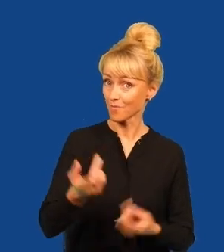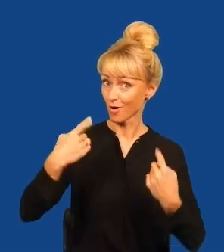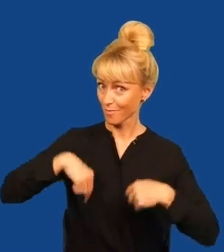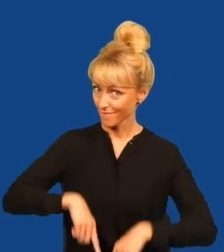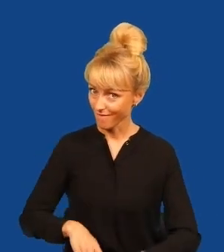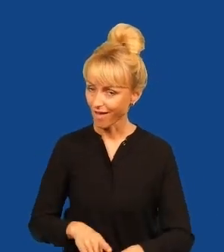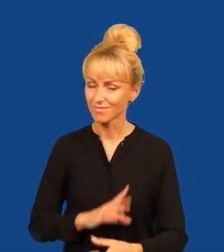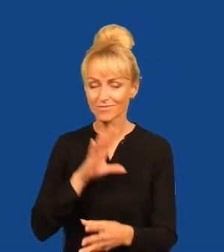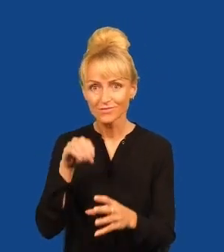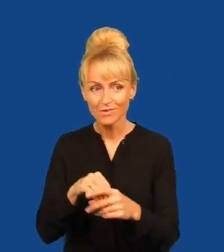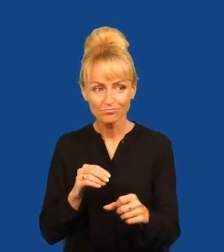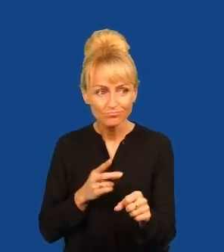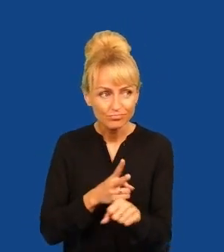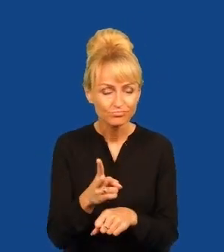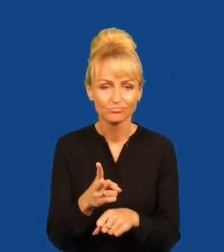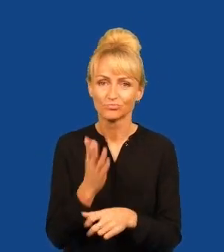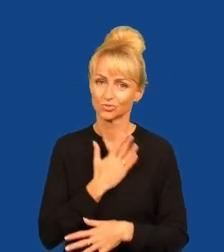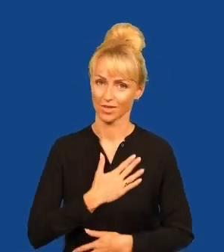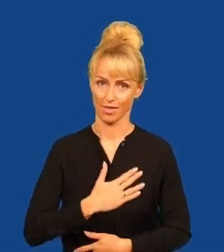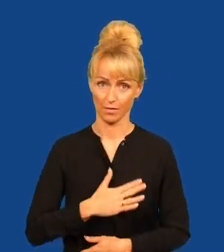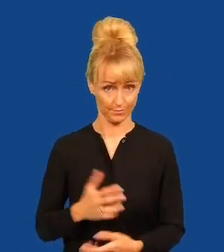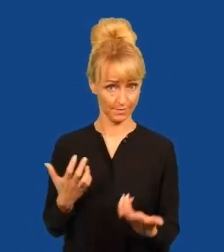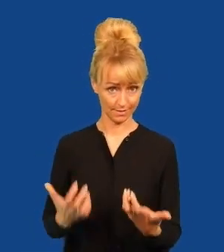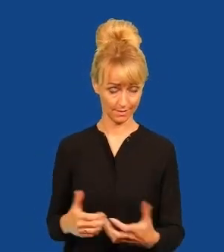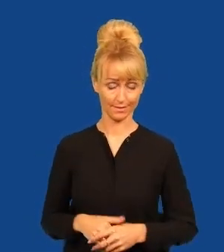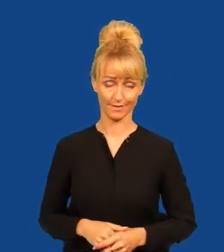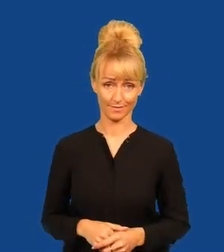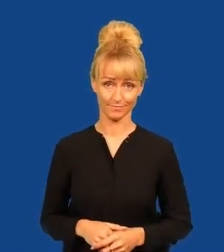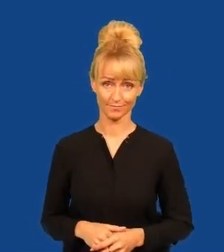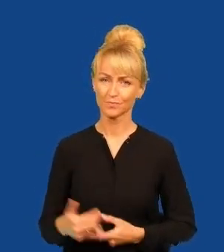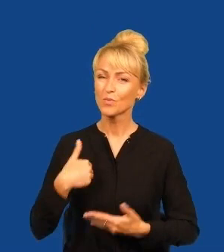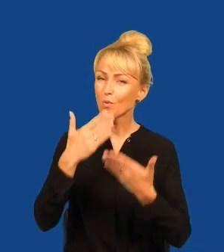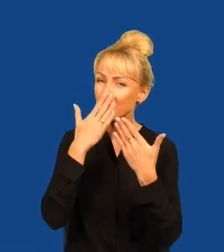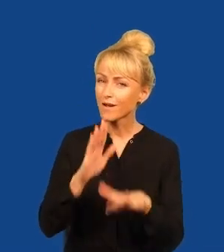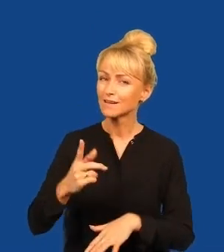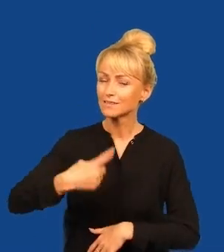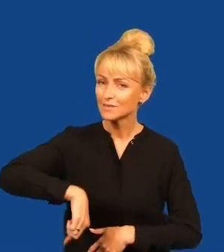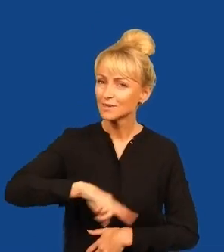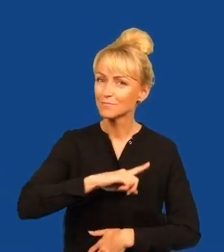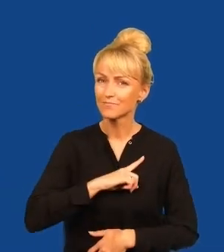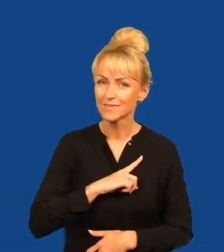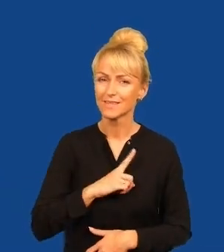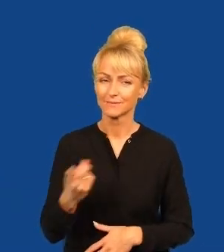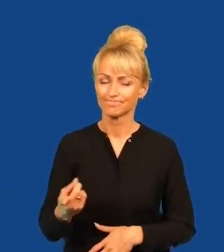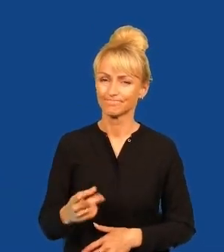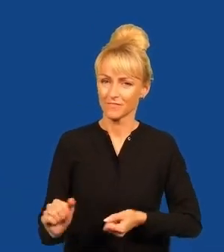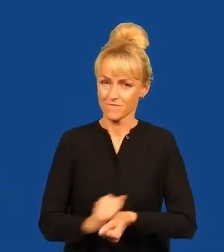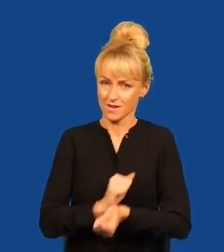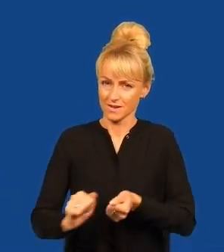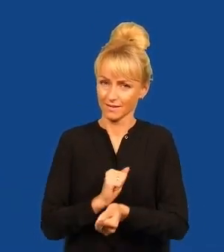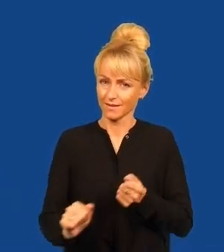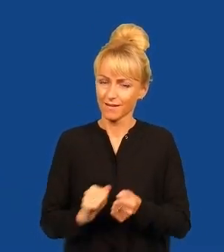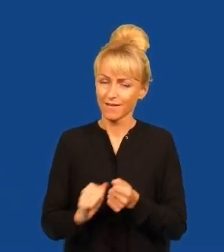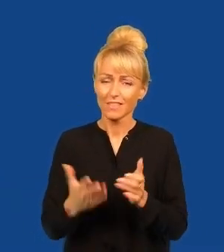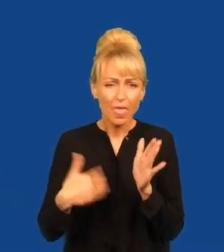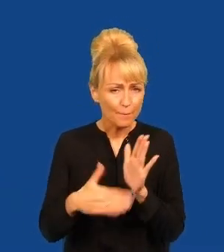przyjemnych doświadczeń. Pokazałem wam, w jaki sposób walczymy o to informacyjne tsunami, jak staramy się być